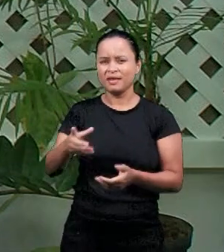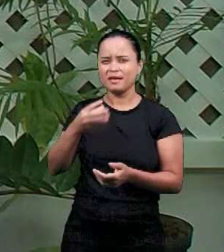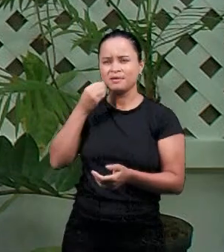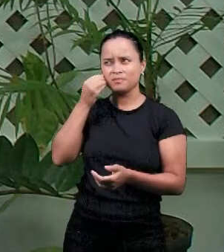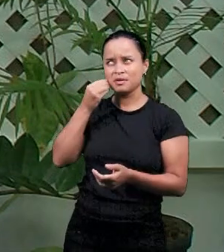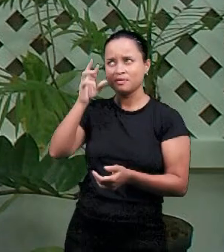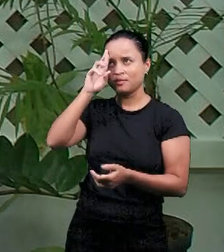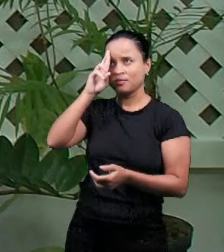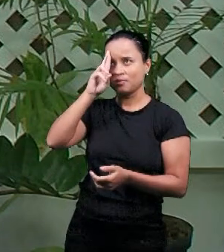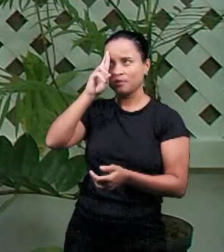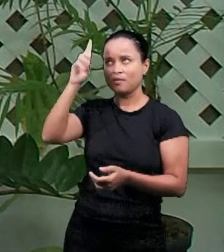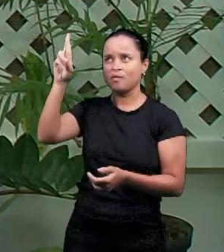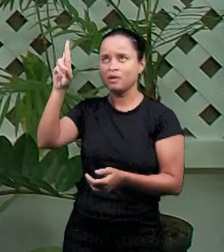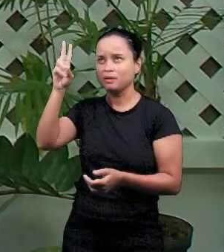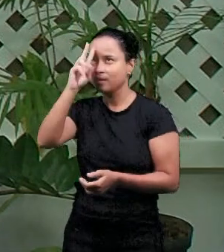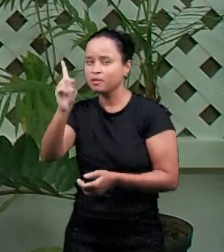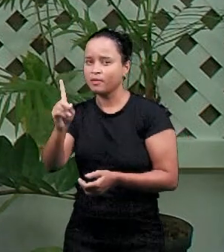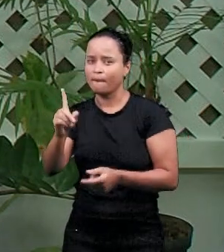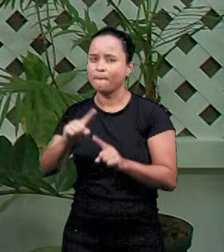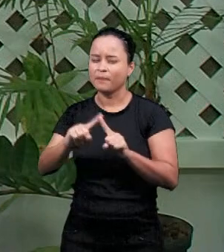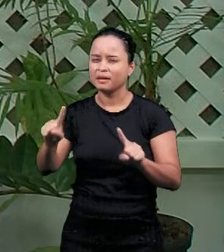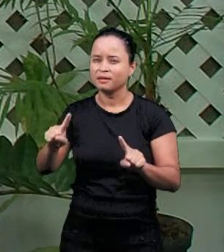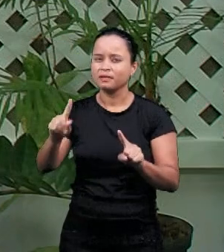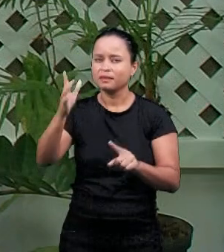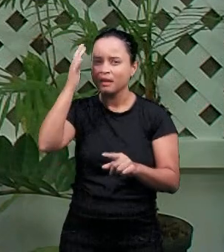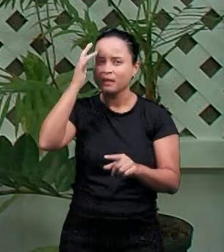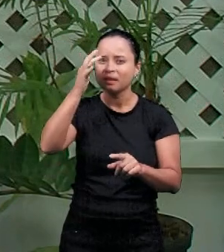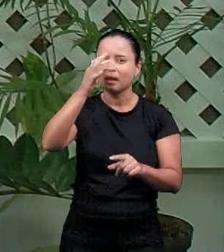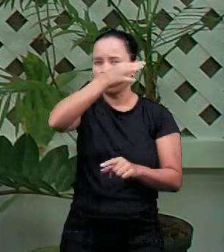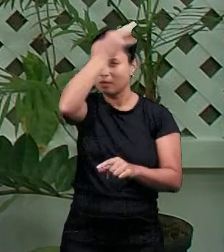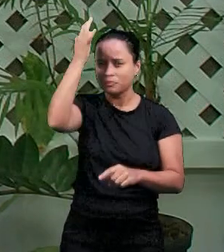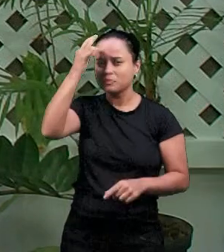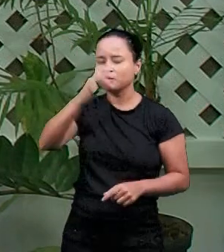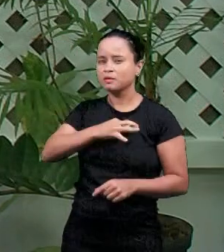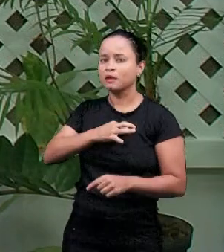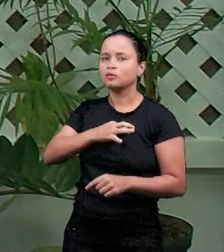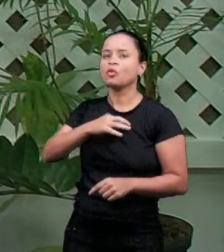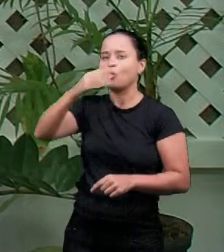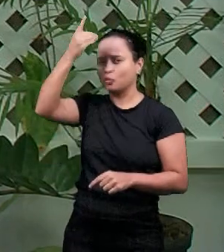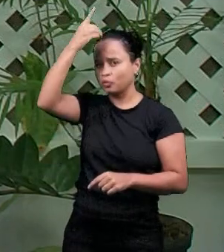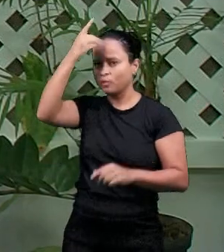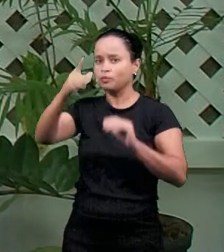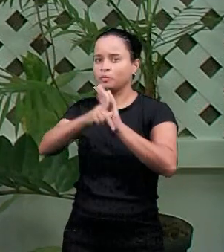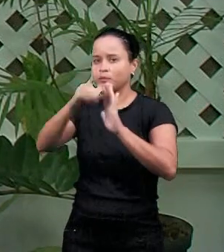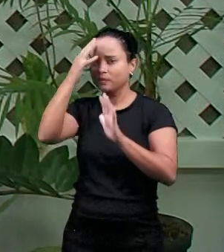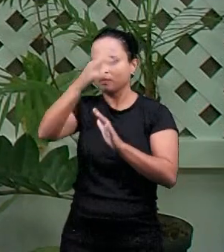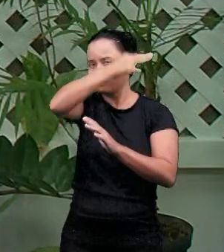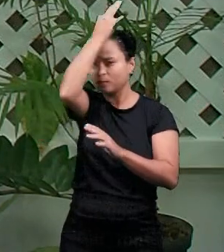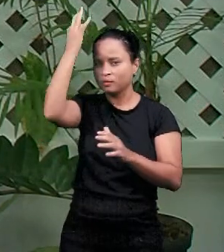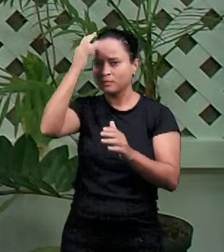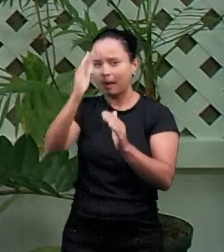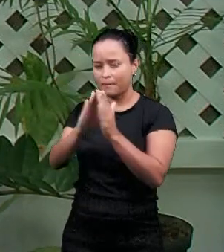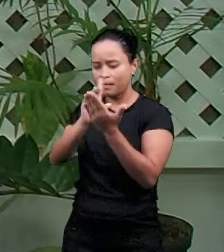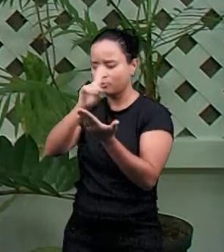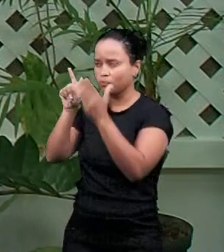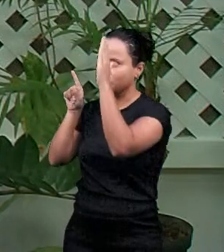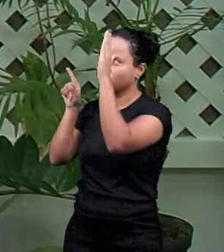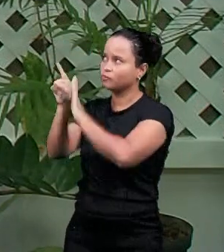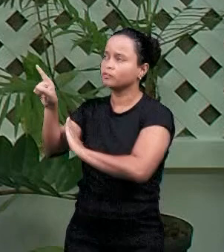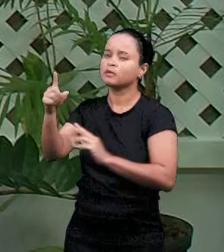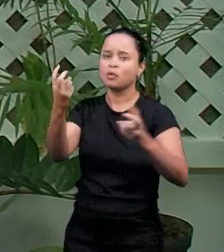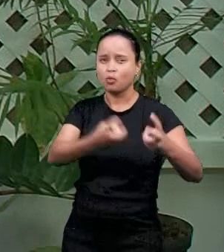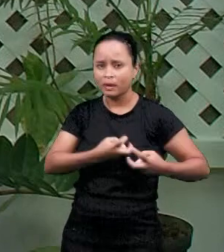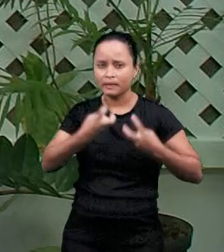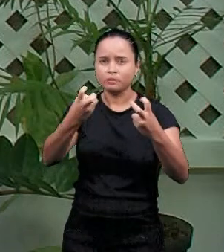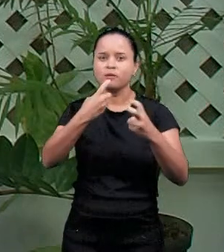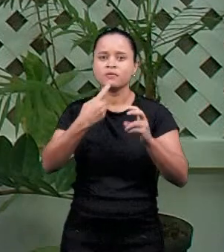avez été baptisé du Saint-Esprit, vous avez eu des dons spirituels, la consultation de la parole, la clameur par le sang de Jésus. Vous avez eu